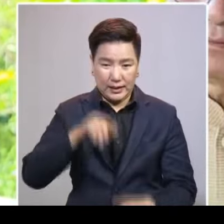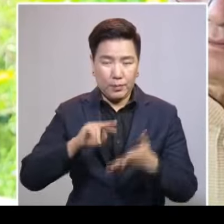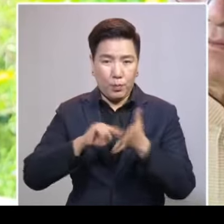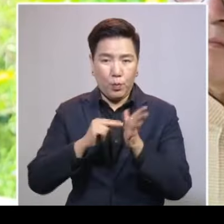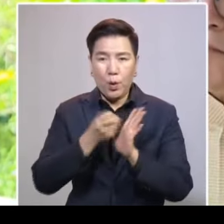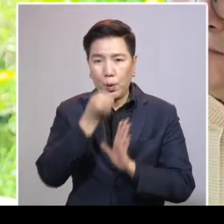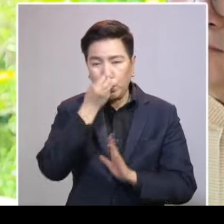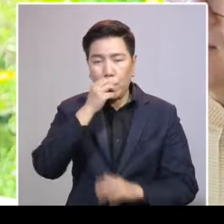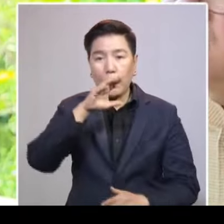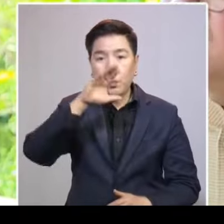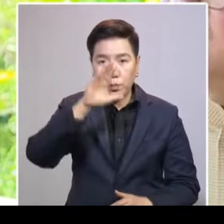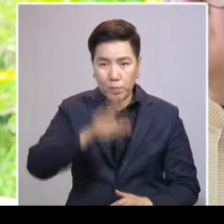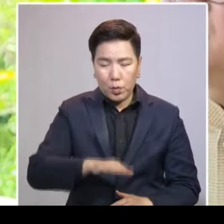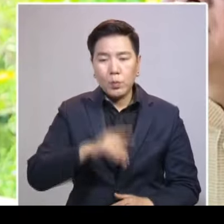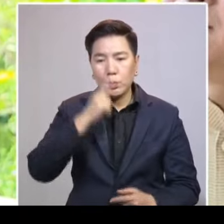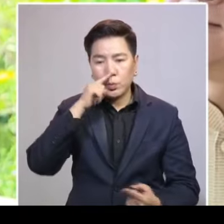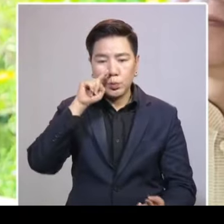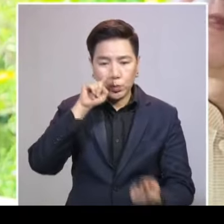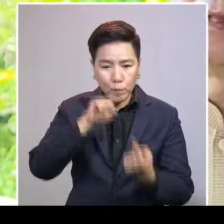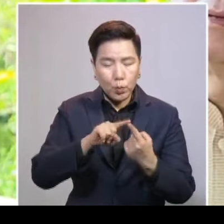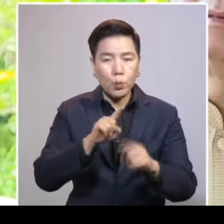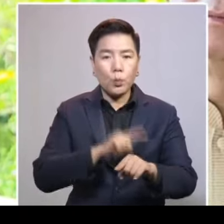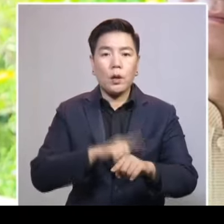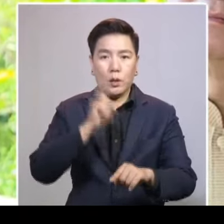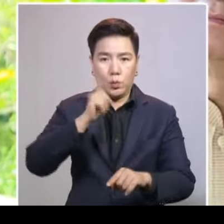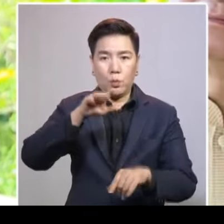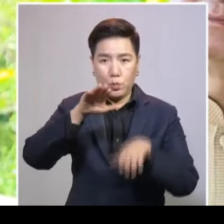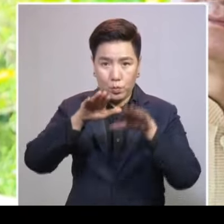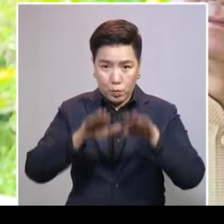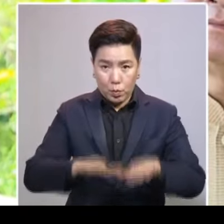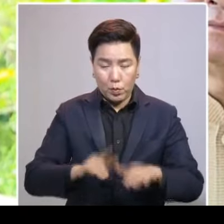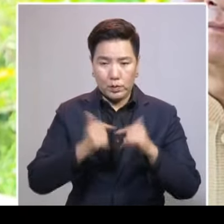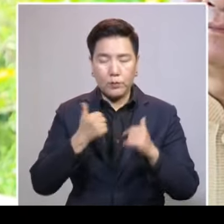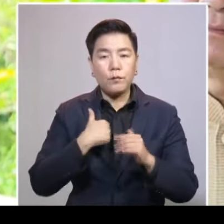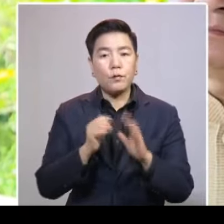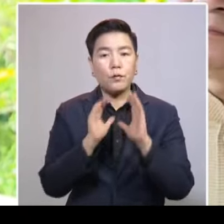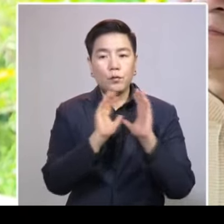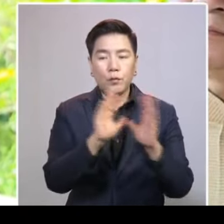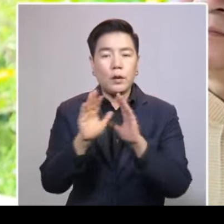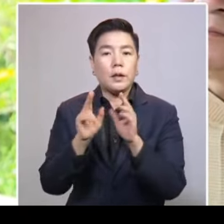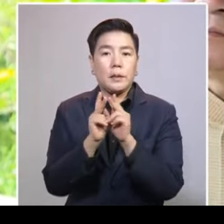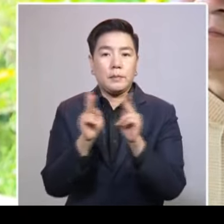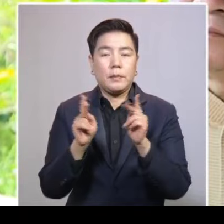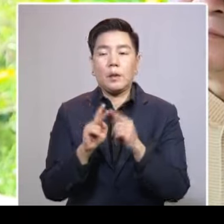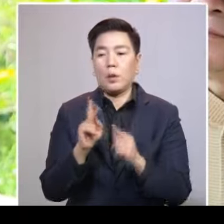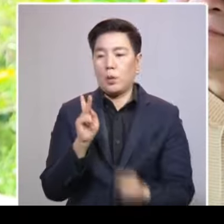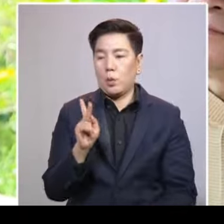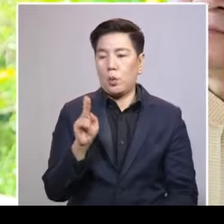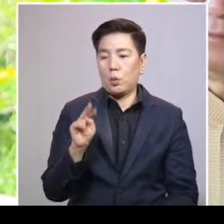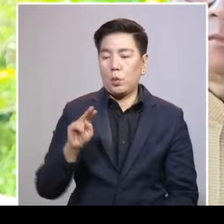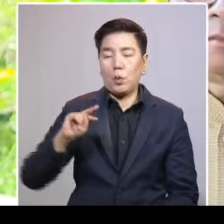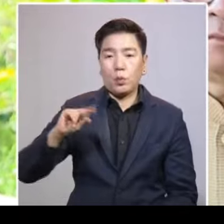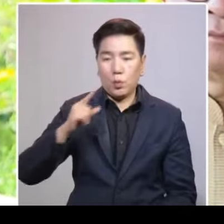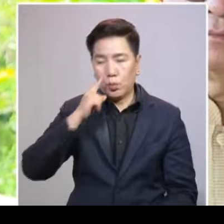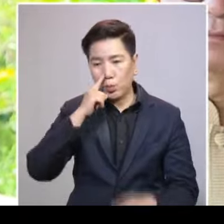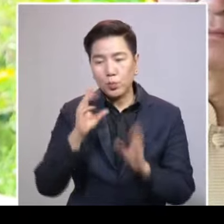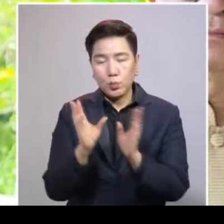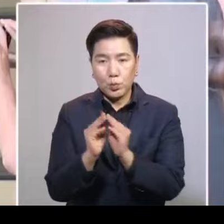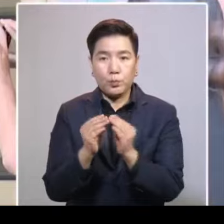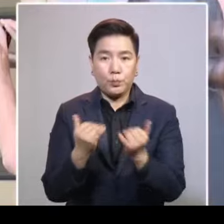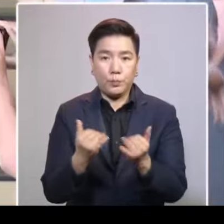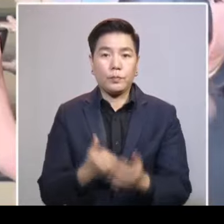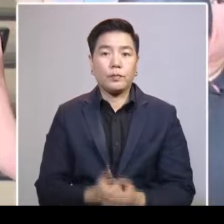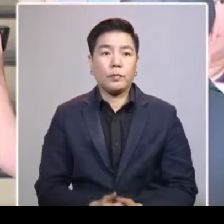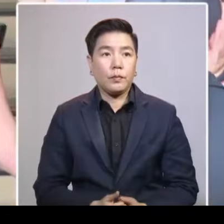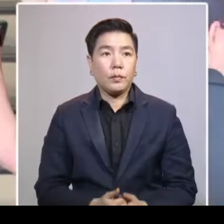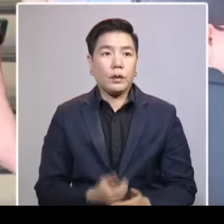ลดดอกเบี้ยเนี่ยผมว่าถึงเวลานะครับก็ฝากไว้ด้วยคณะกรรมการกนง.ที่จะต้องมีการประชุมกัน